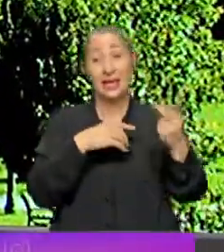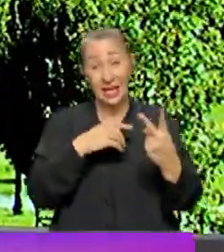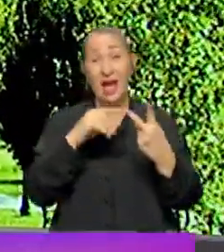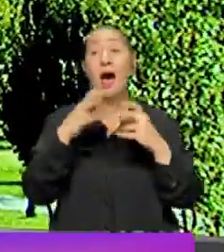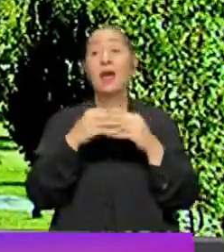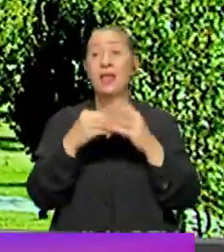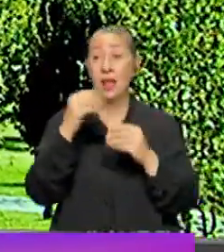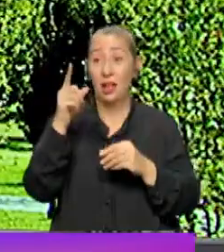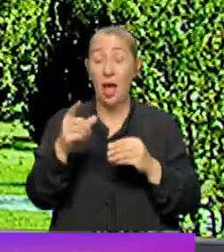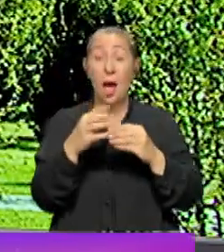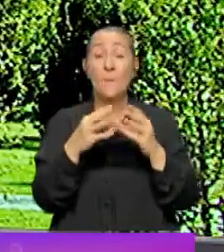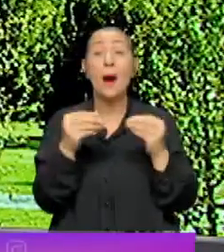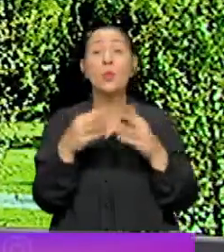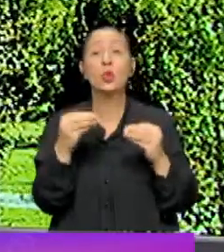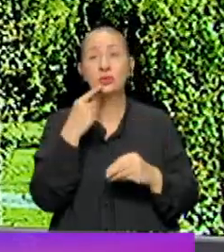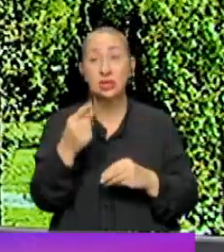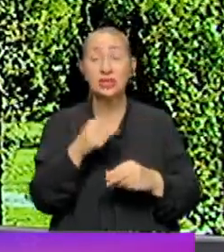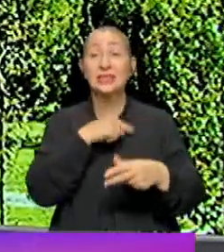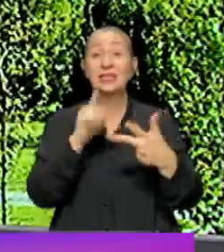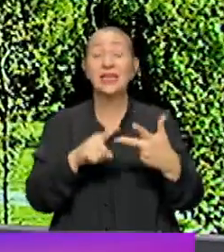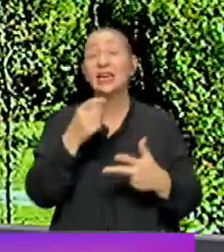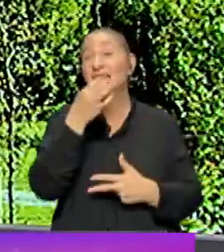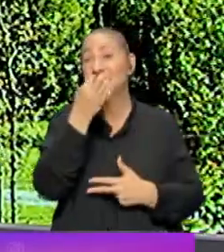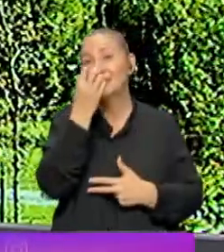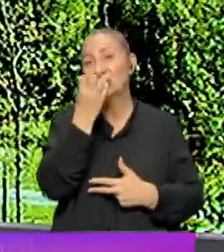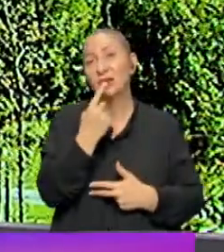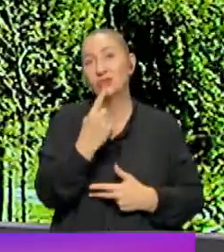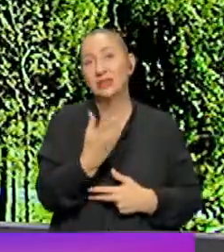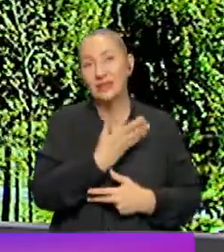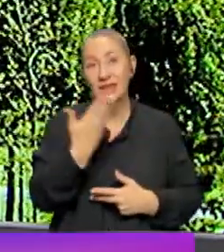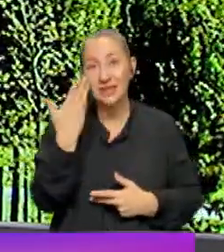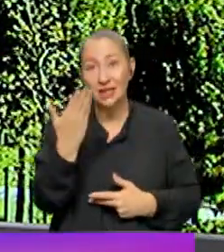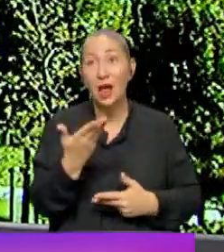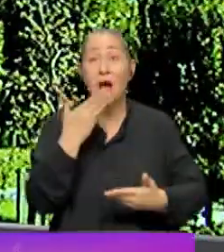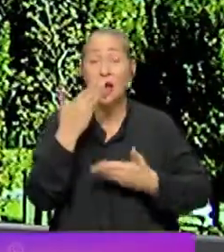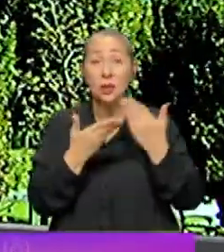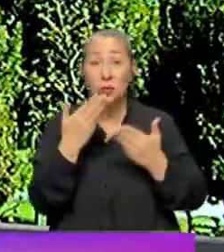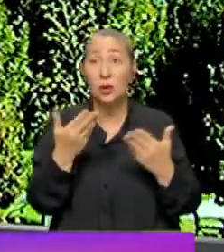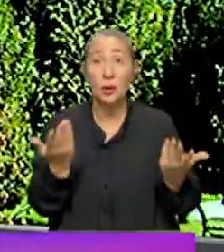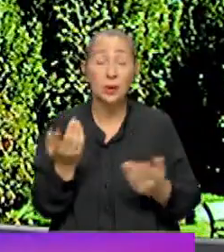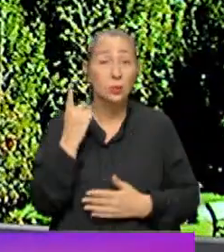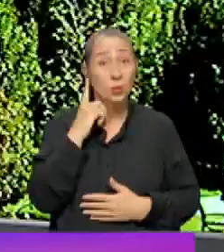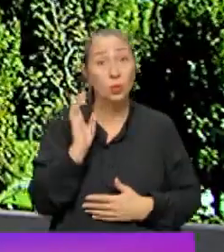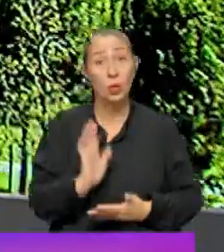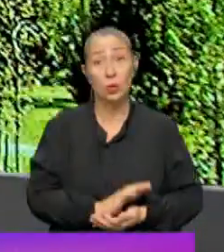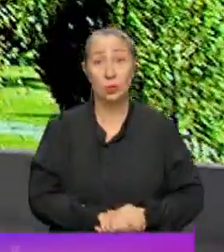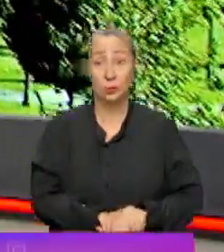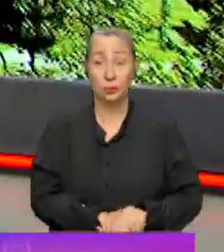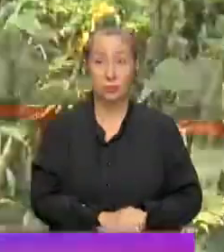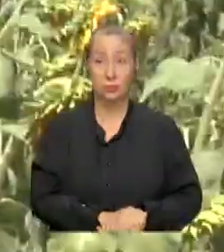Adana'ya gideceğiz. Pamuk diyeceğiz, bir de ayçiçeği diyeceğiz sevgili izleyenler. Anlatıyorlar ama duyulmuyor.